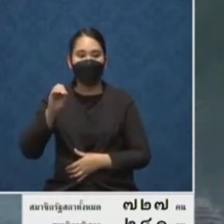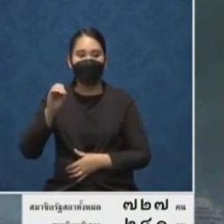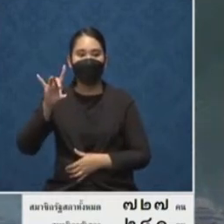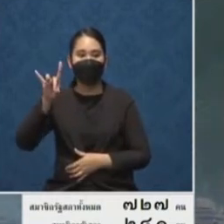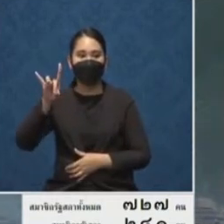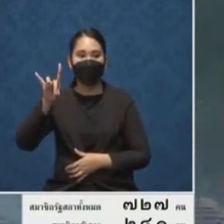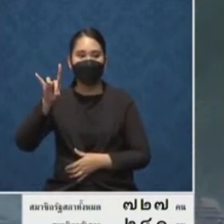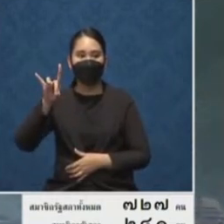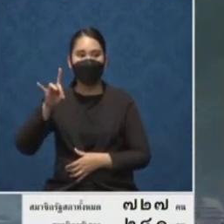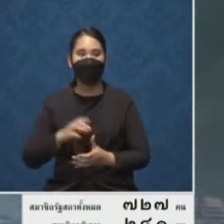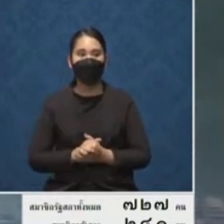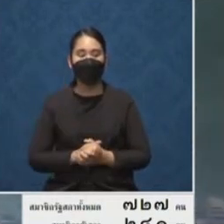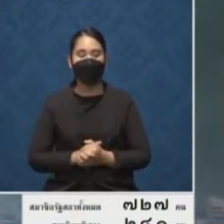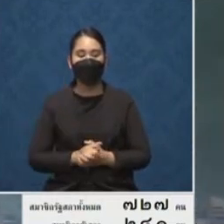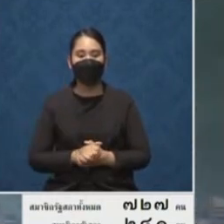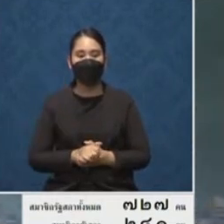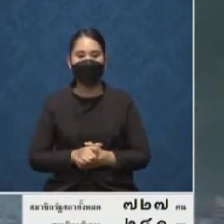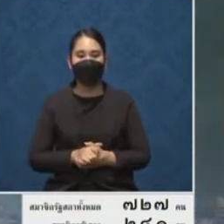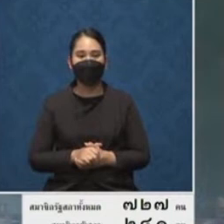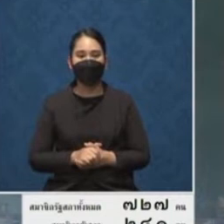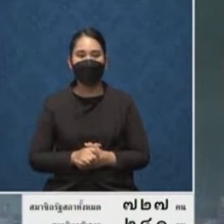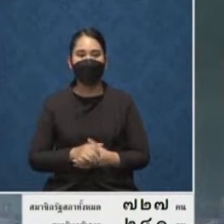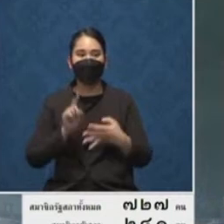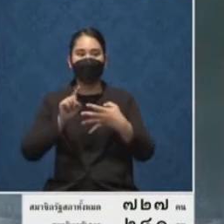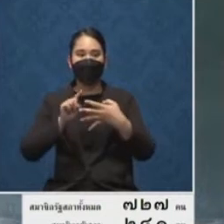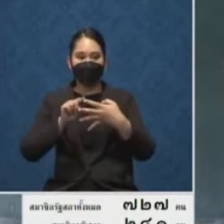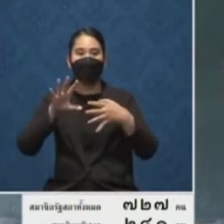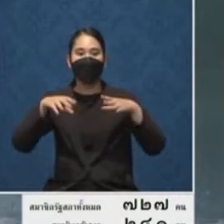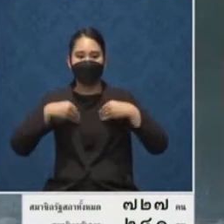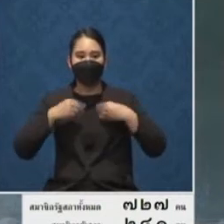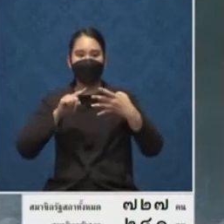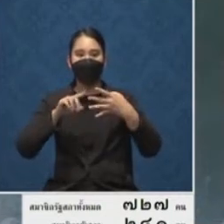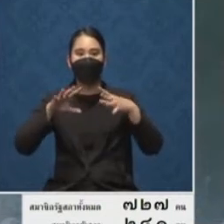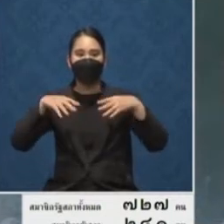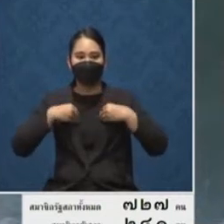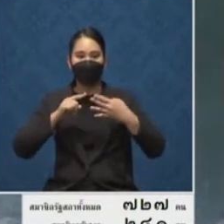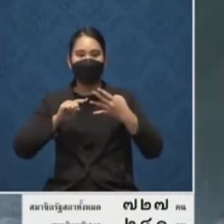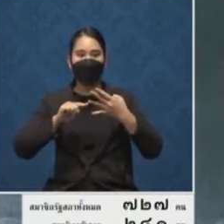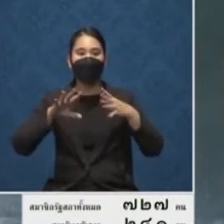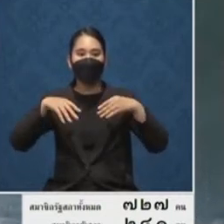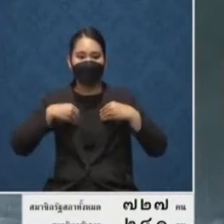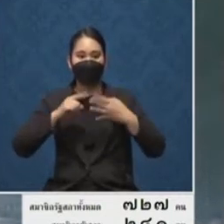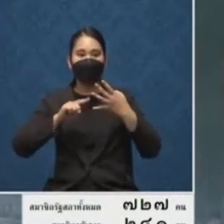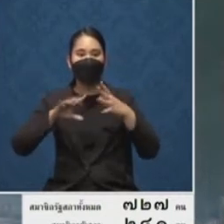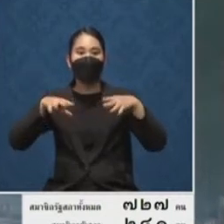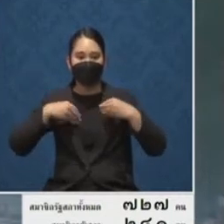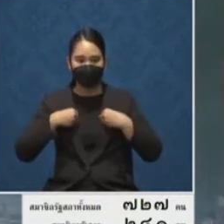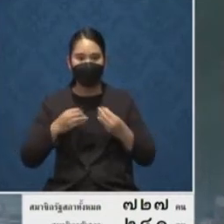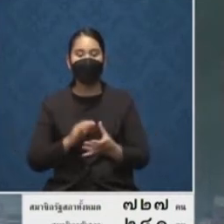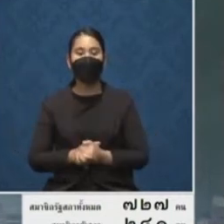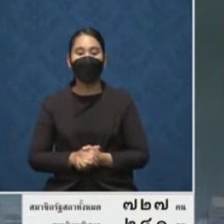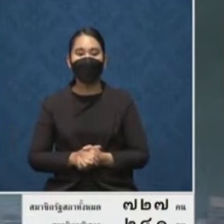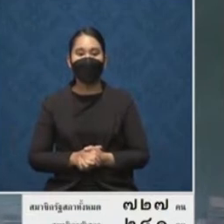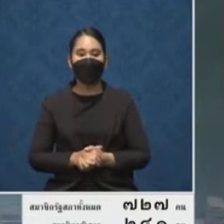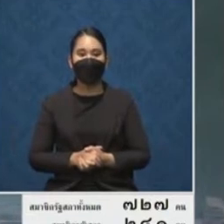498นายสรัญทิมสุวรรณ 1รับหลักการ2รับหลักการ3รับหลักการ4รับหลัก